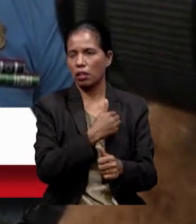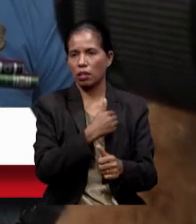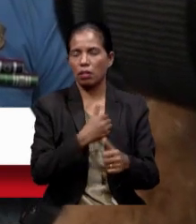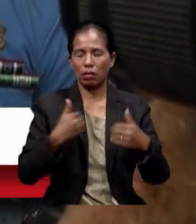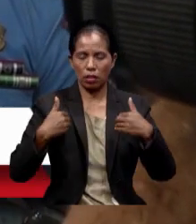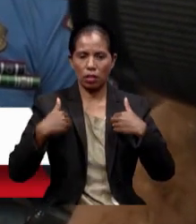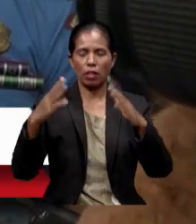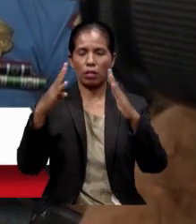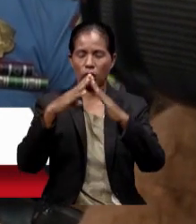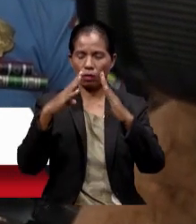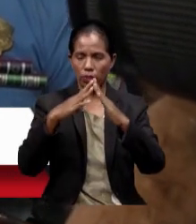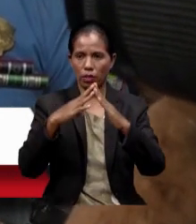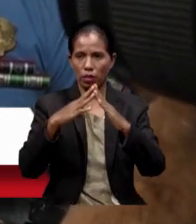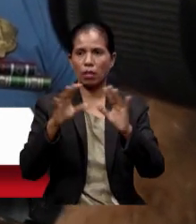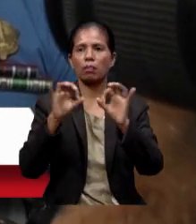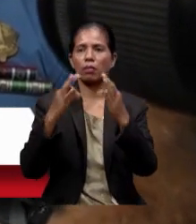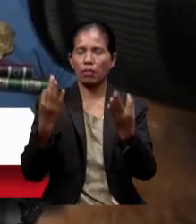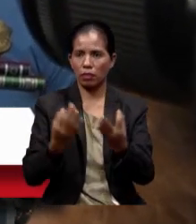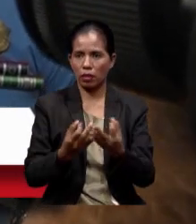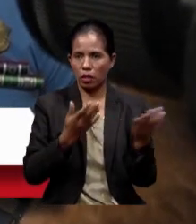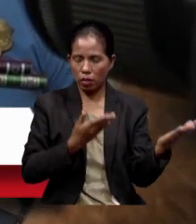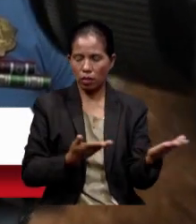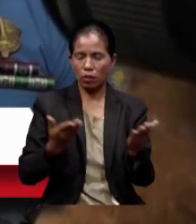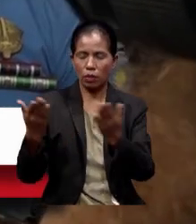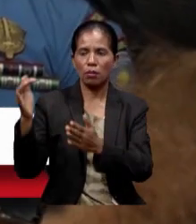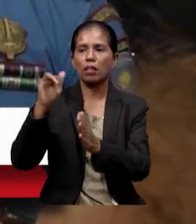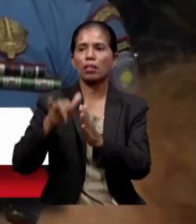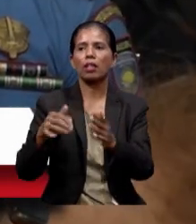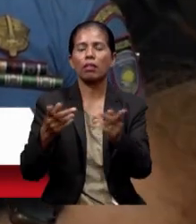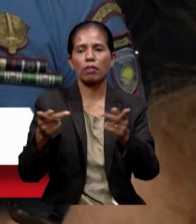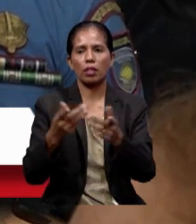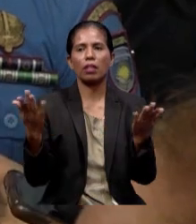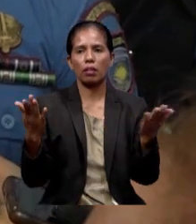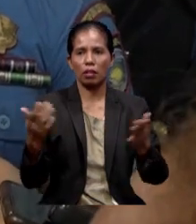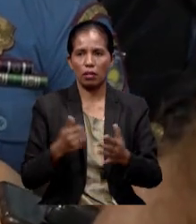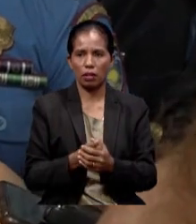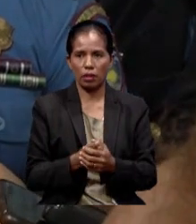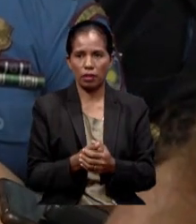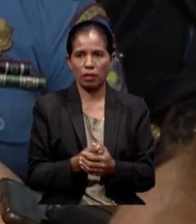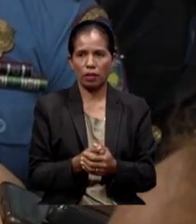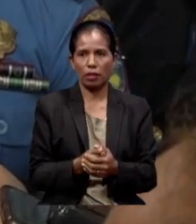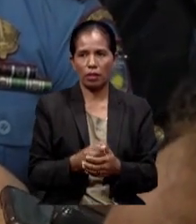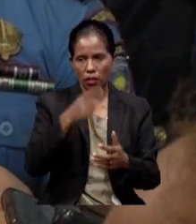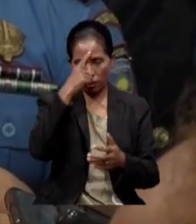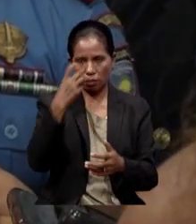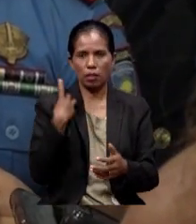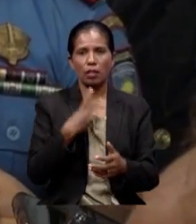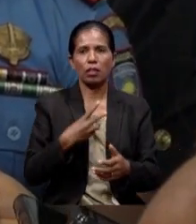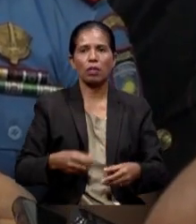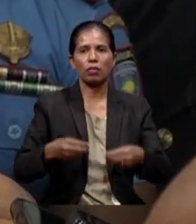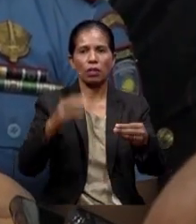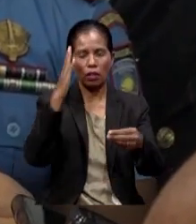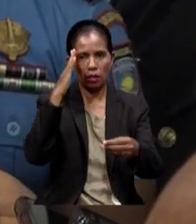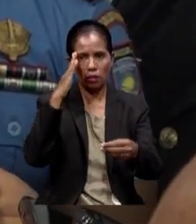uma, ba família sira atulur, família sira ba hela nebe. Pois ora assim vai ela neve. Tá mana mi tefa noin